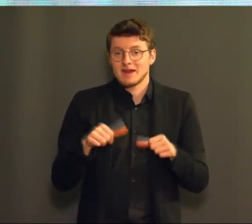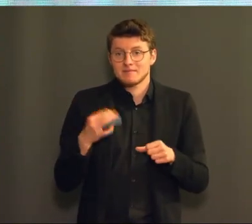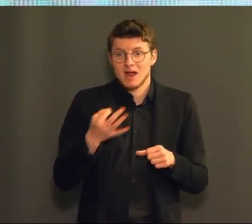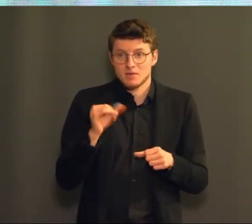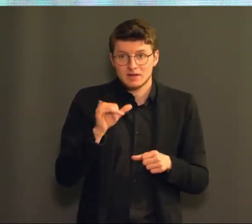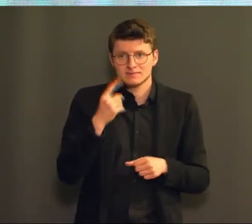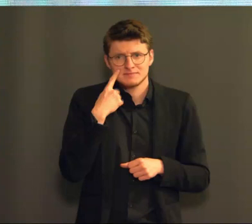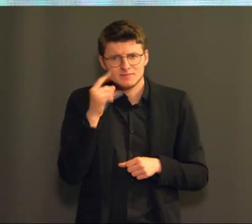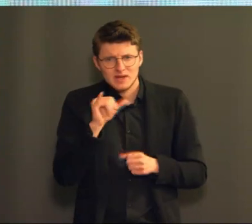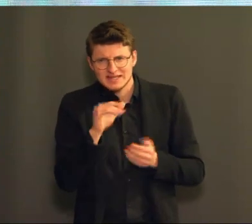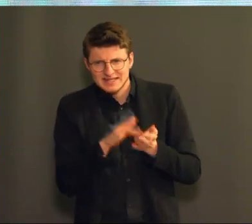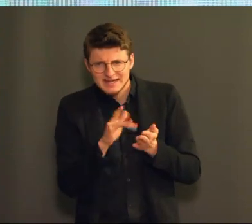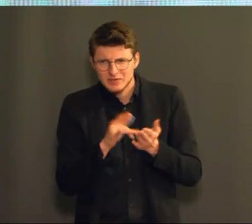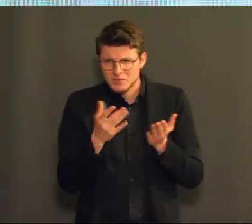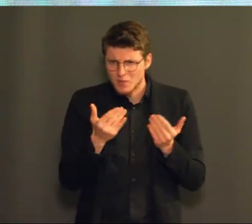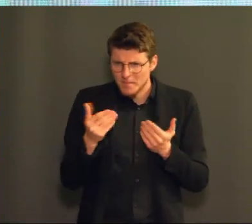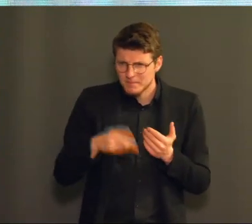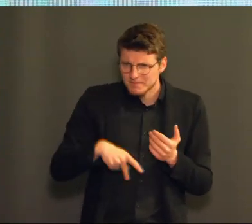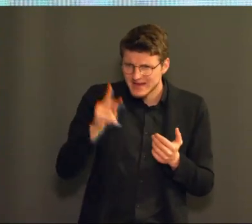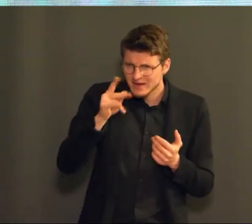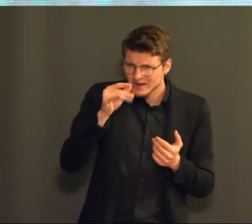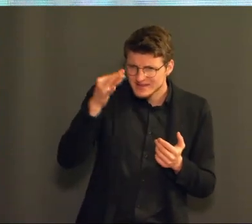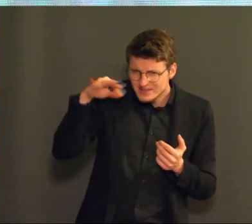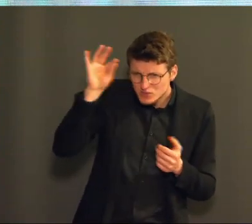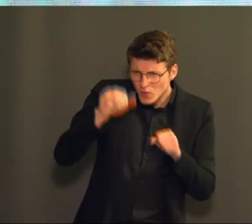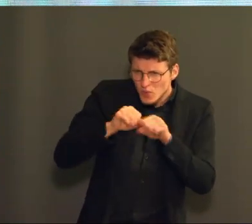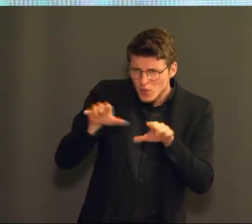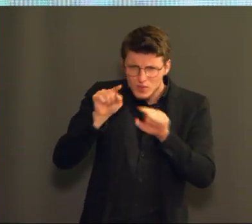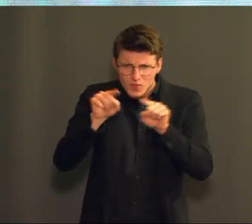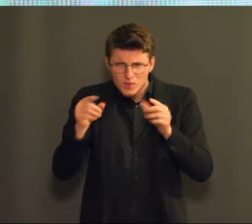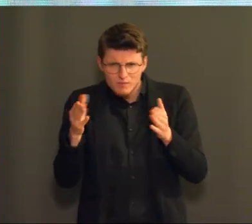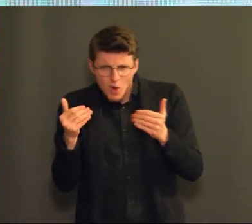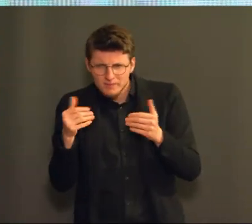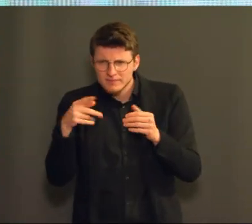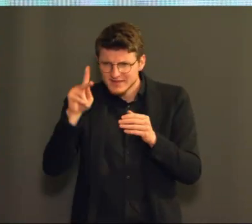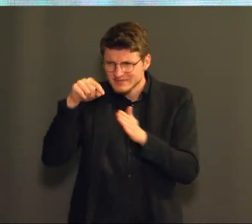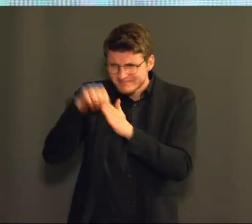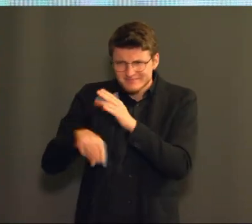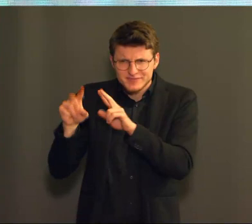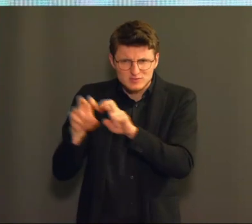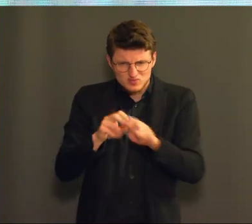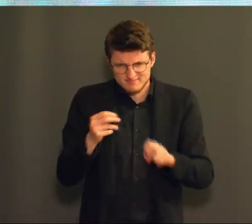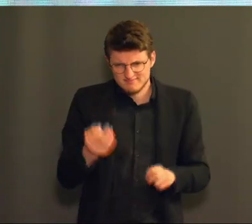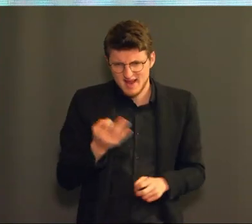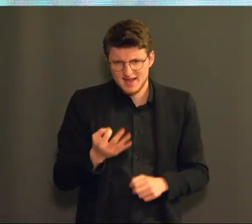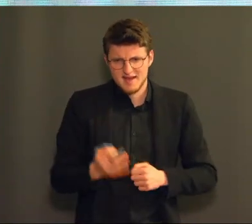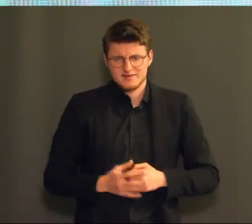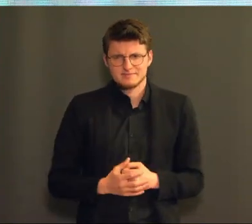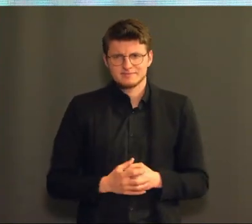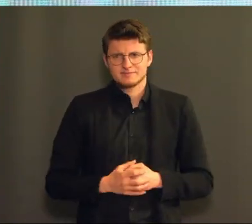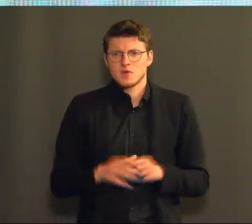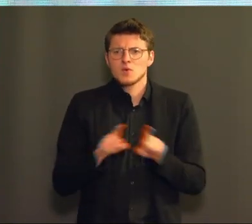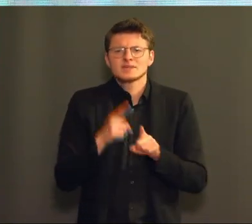de hogere besmettingspercentages in bepaalde sectoren te achterhalen en te werken aan de